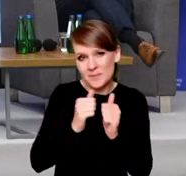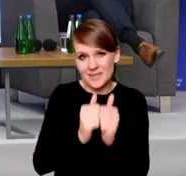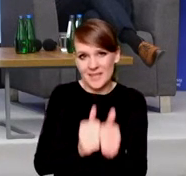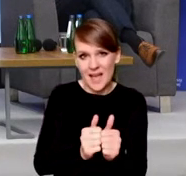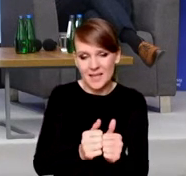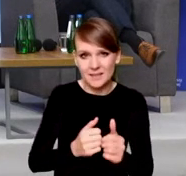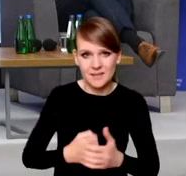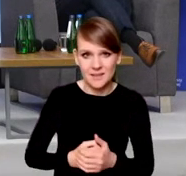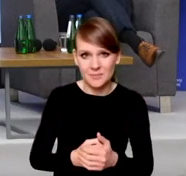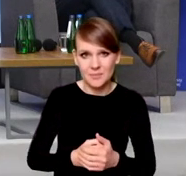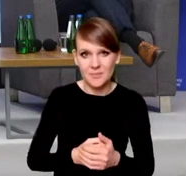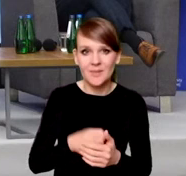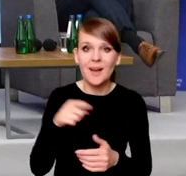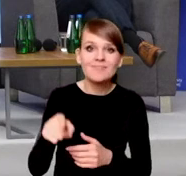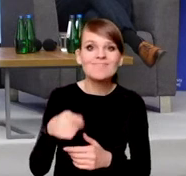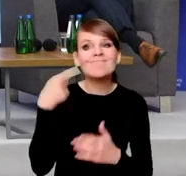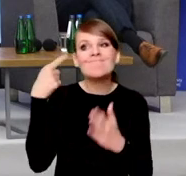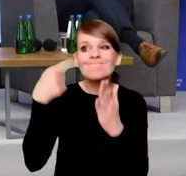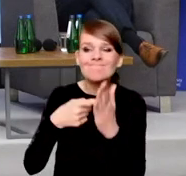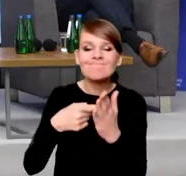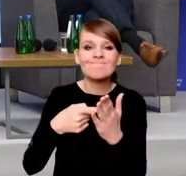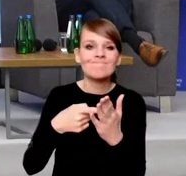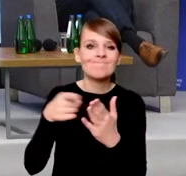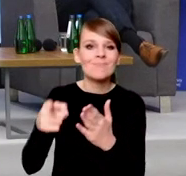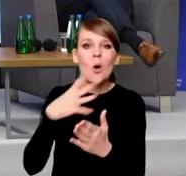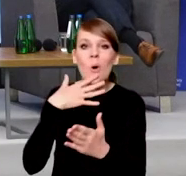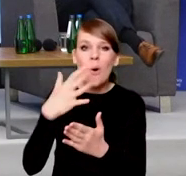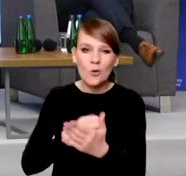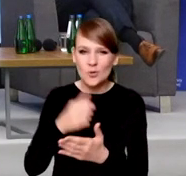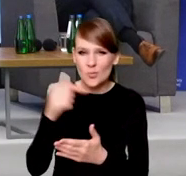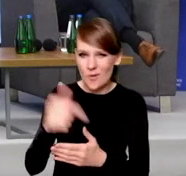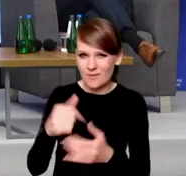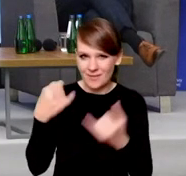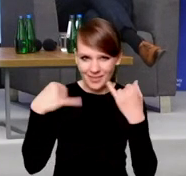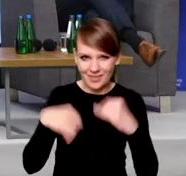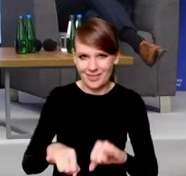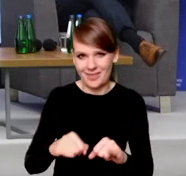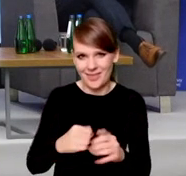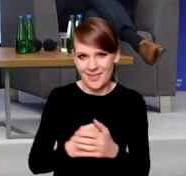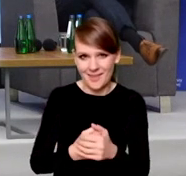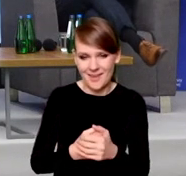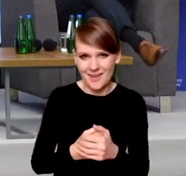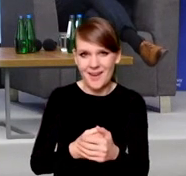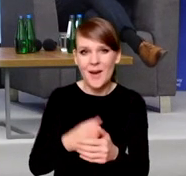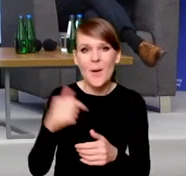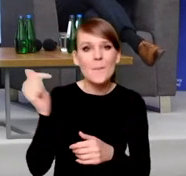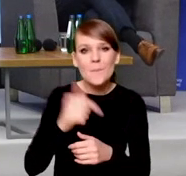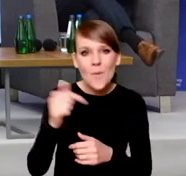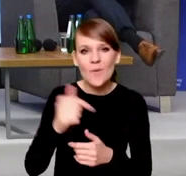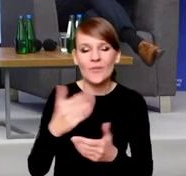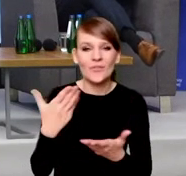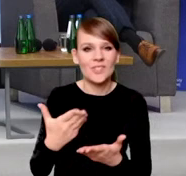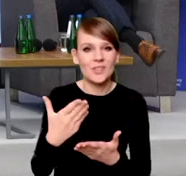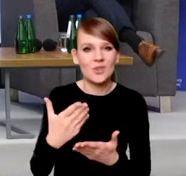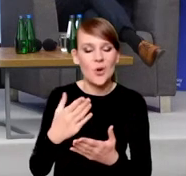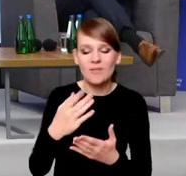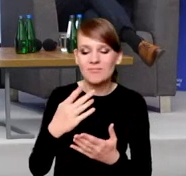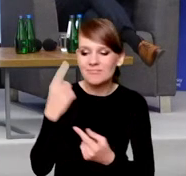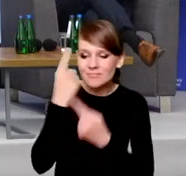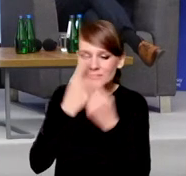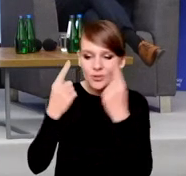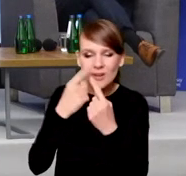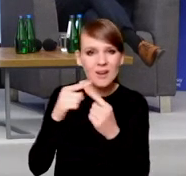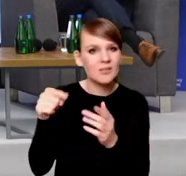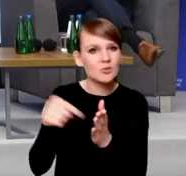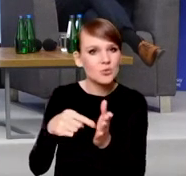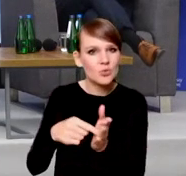być zupełnie inne i powinny wynikać przede wszystkim z pewnych wartości